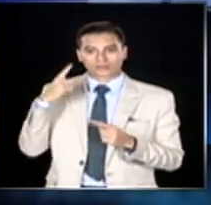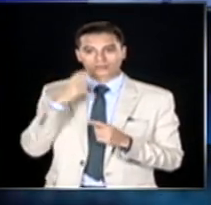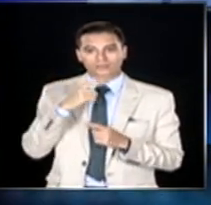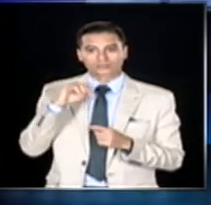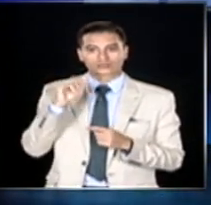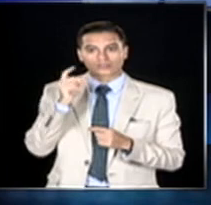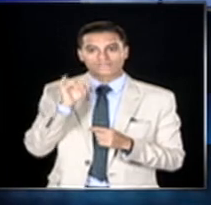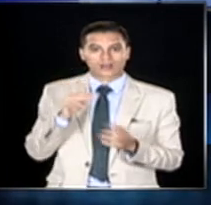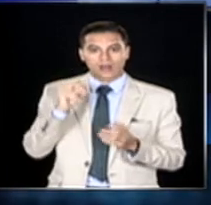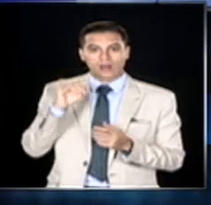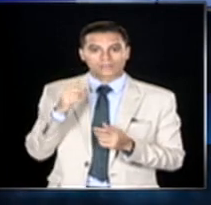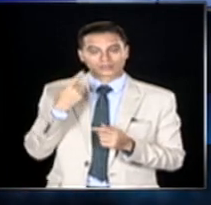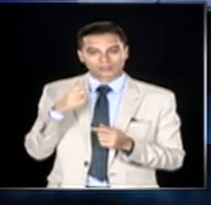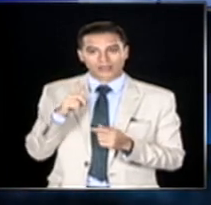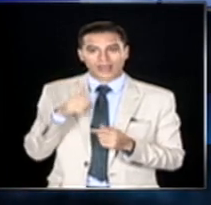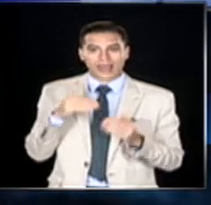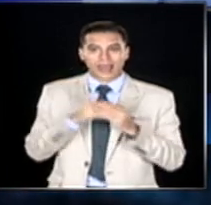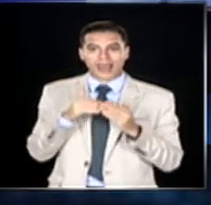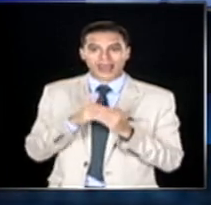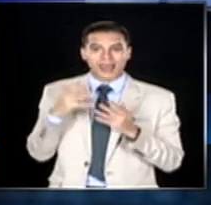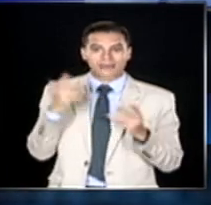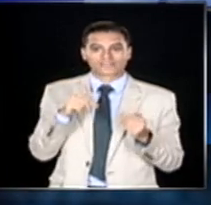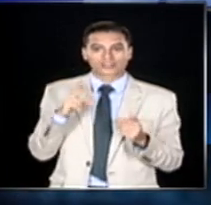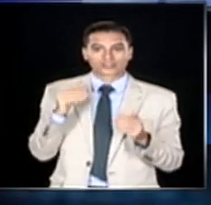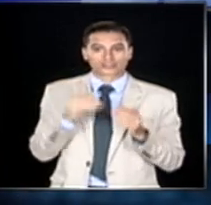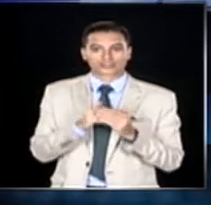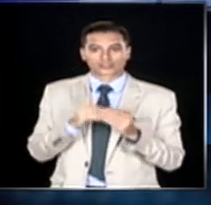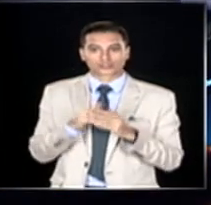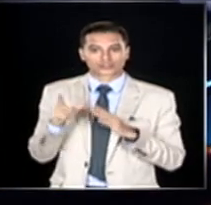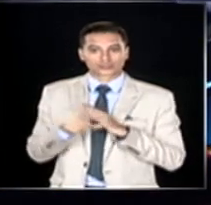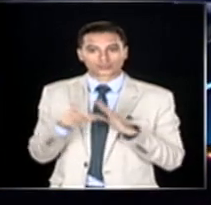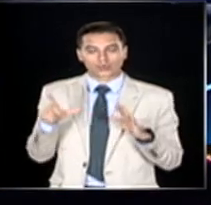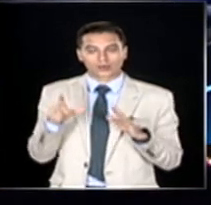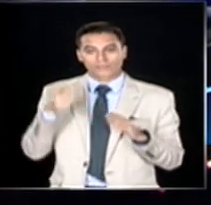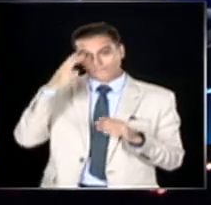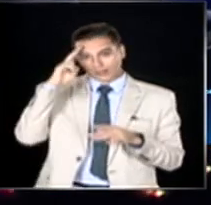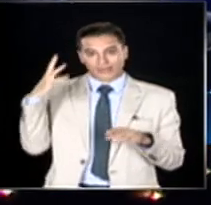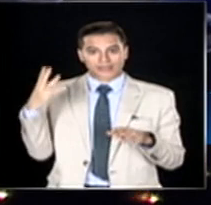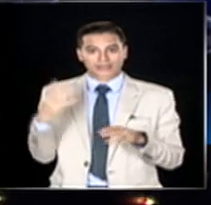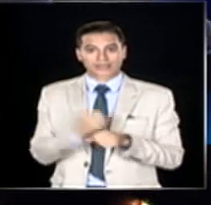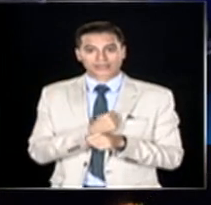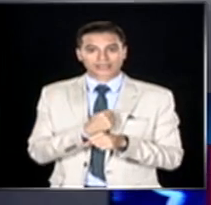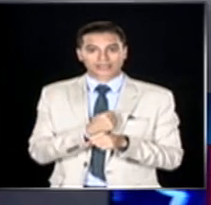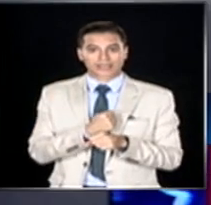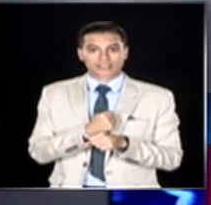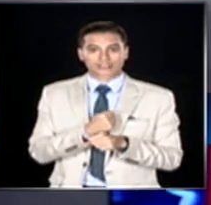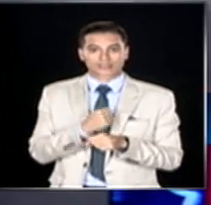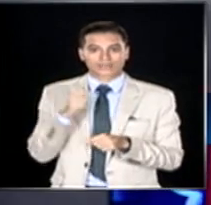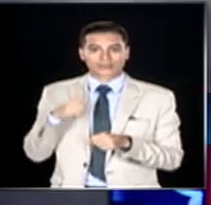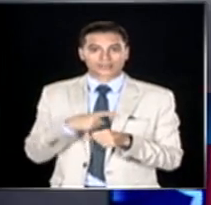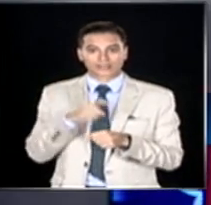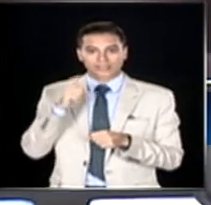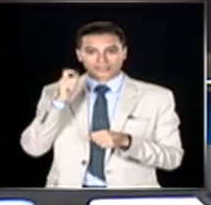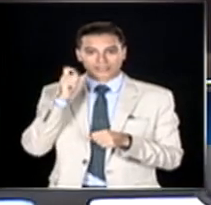مصطفى قمر. صح. كم عدد الأيام في 20 أسبوع؟ باص. من هو مكتشف الدورة الدموية الصغرى؟